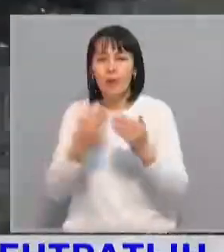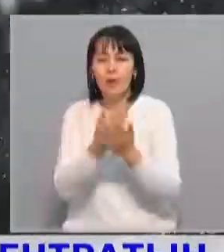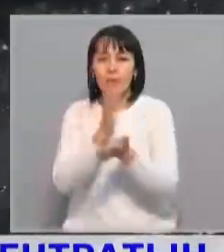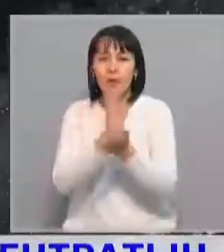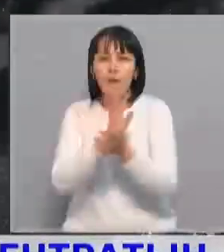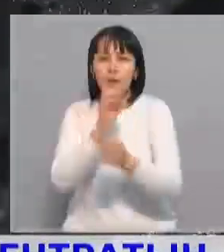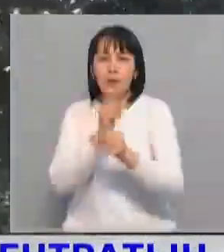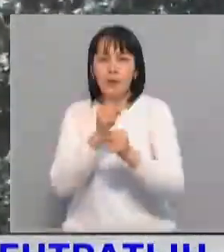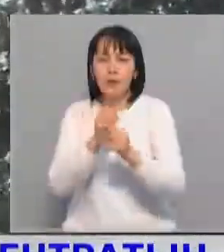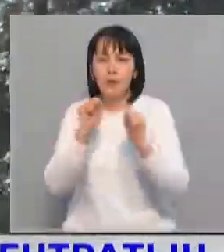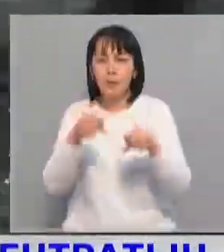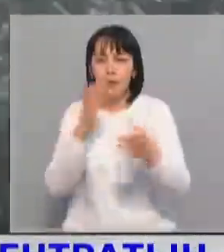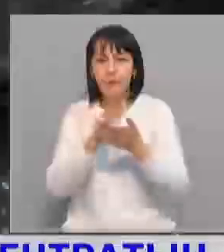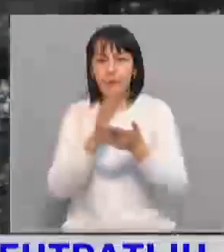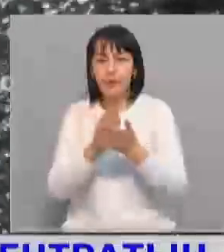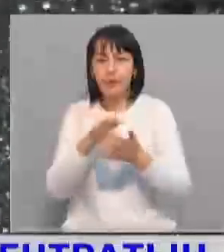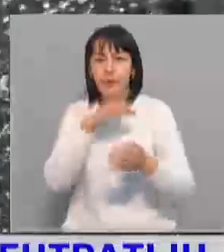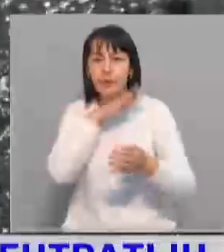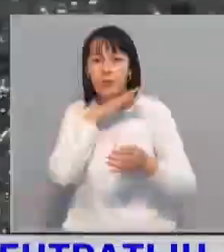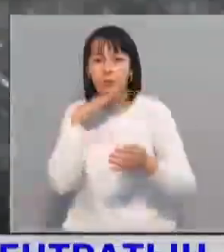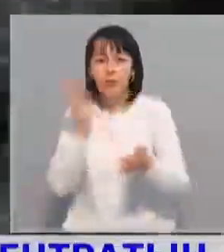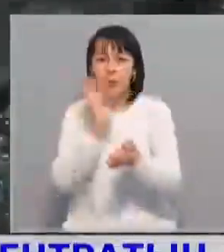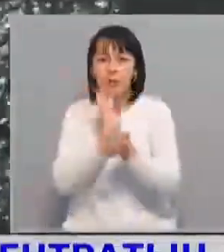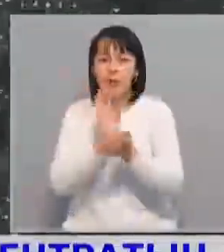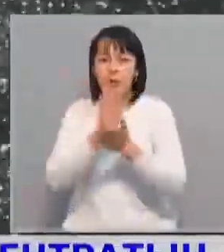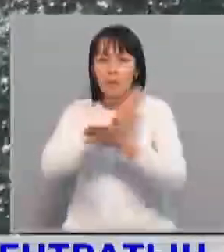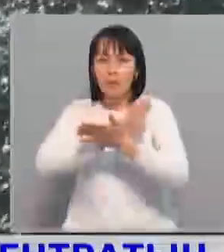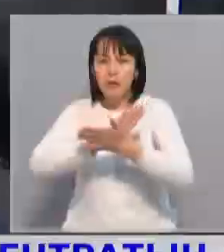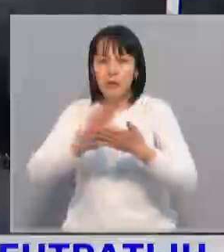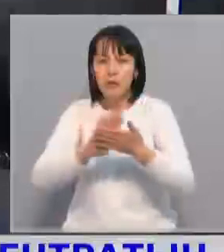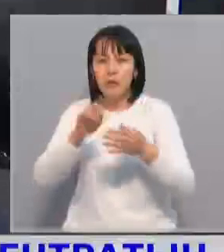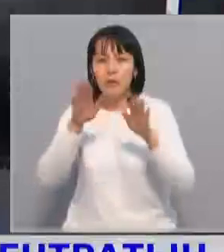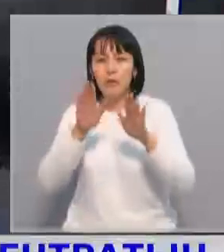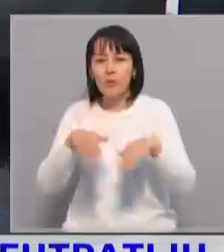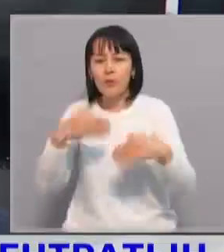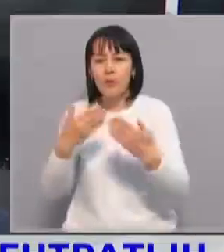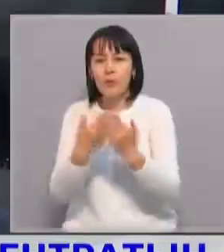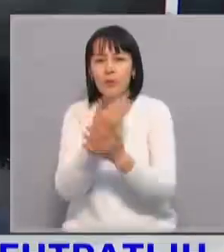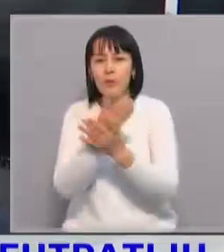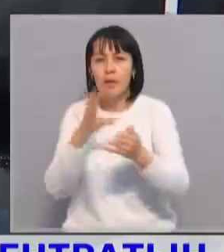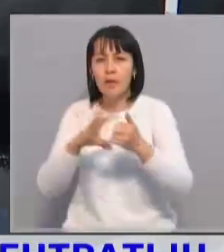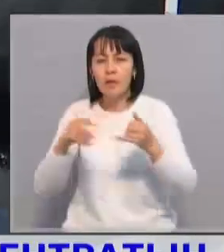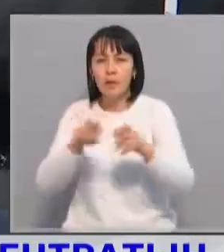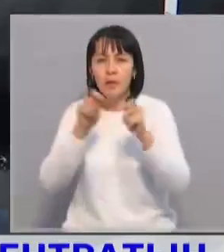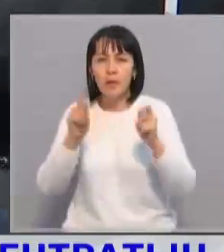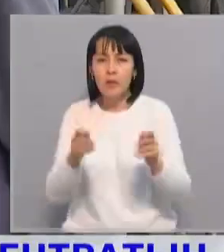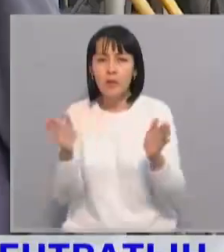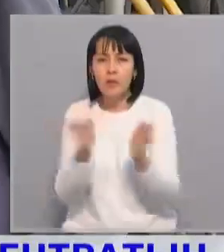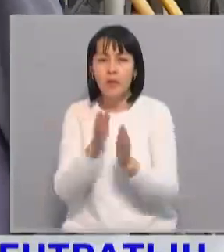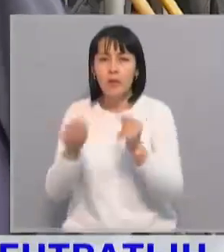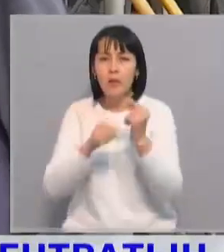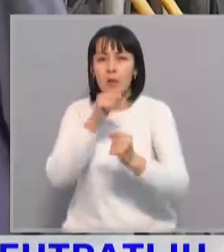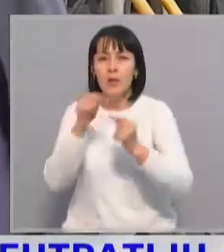өңдеуге мүмкіндік тумақ. Тау болып үйілген мұндағы қалдықтар тазартылса, оның орнына индустриалдық аймақ ашылып, шағын және